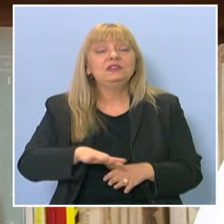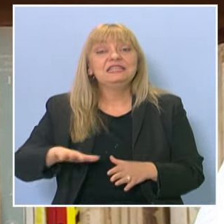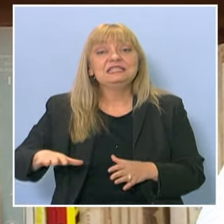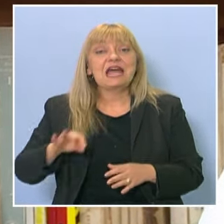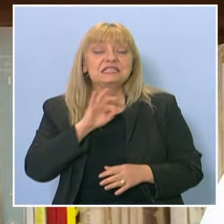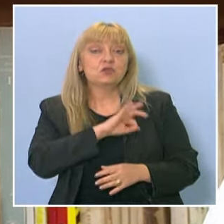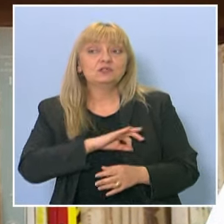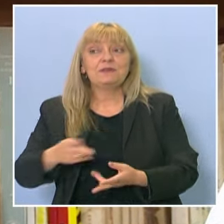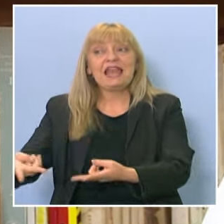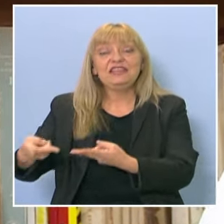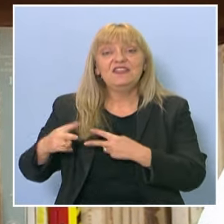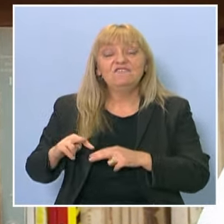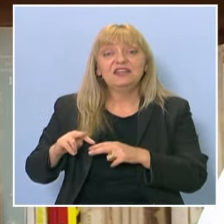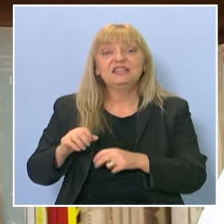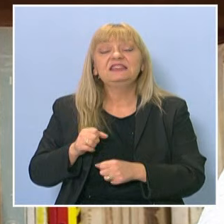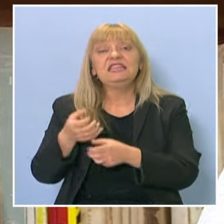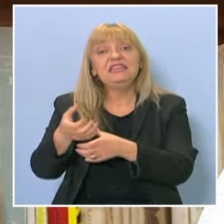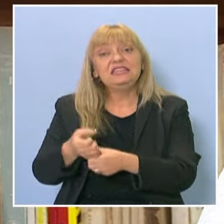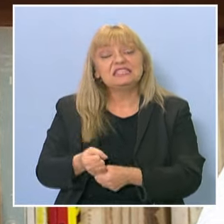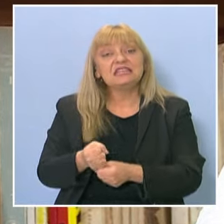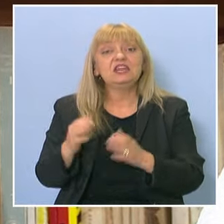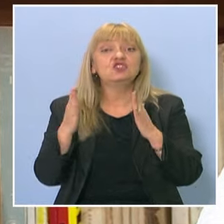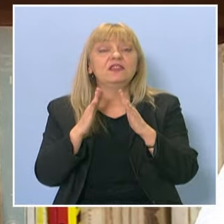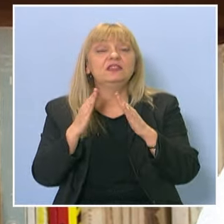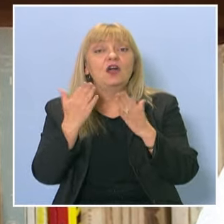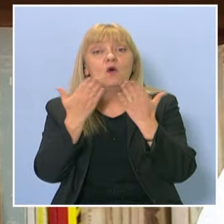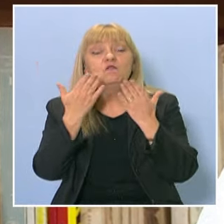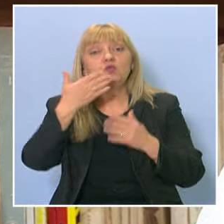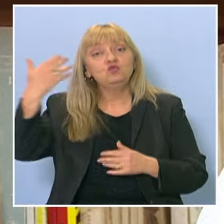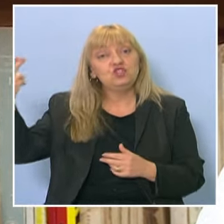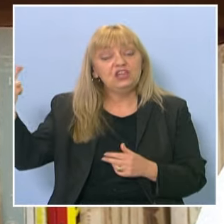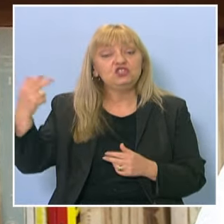да задържат в училище, те са известни и са